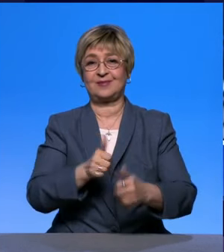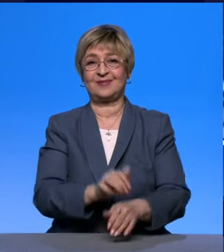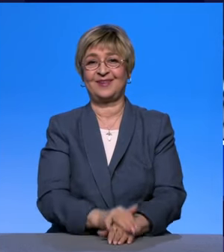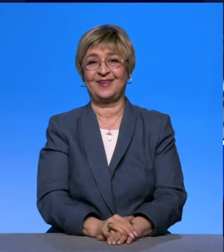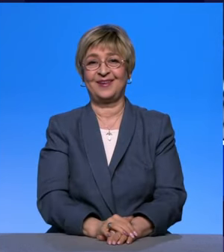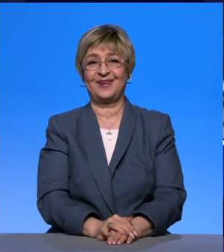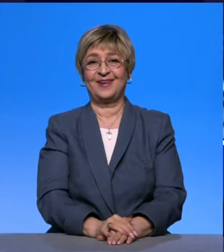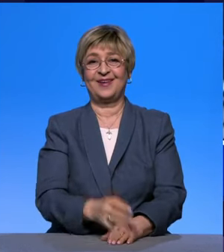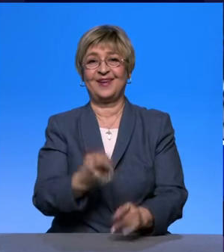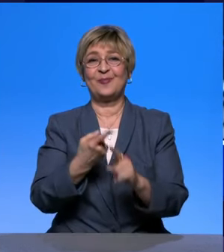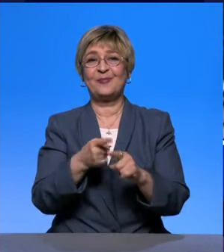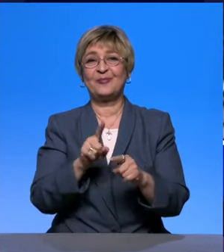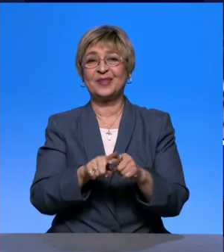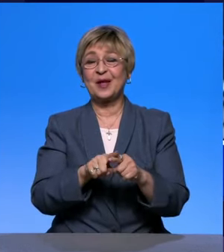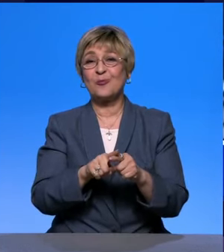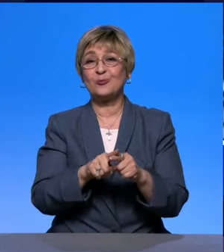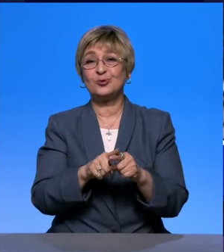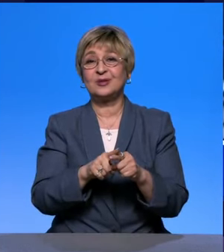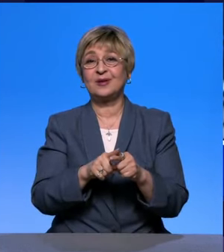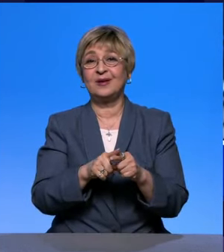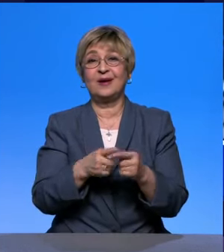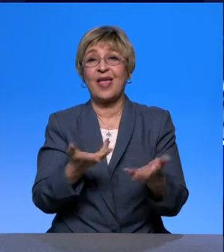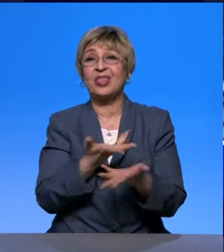потому что не я этим занимался.